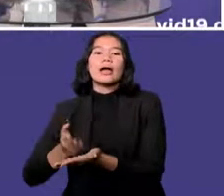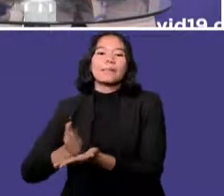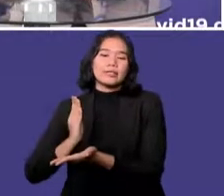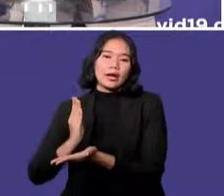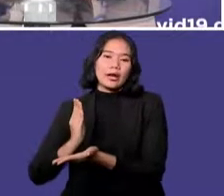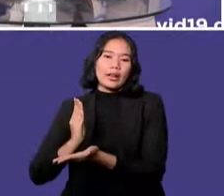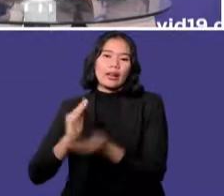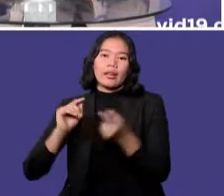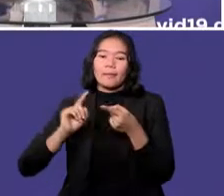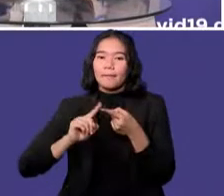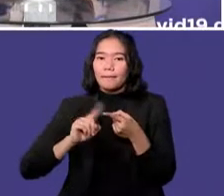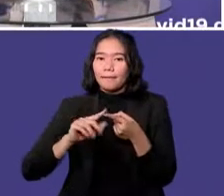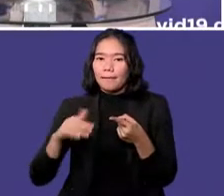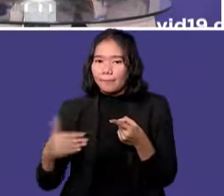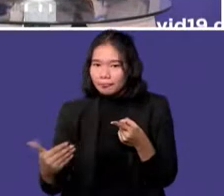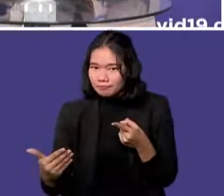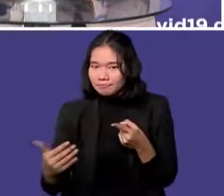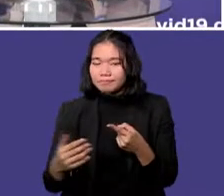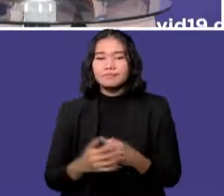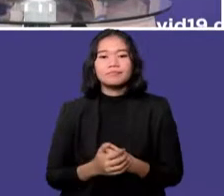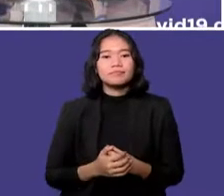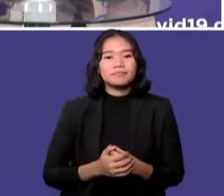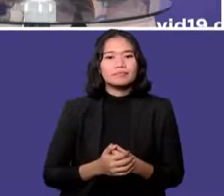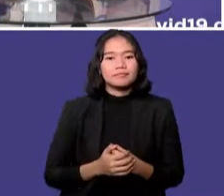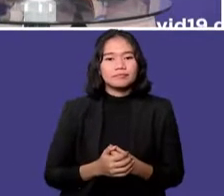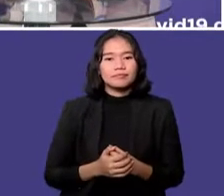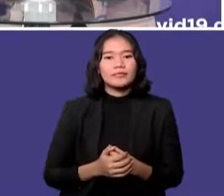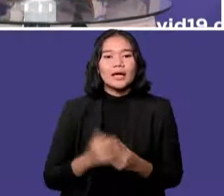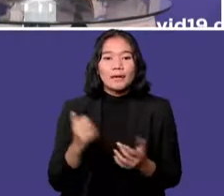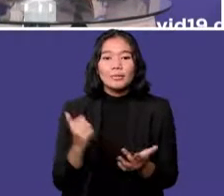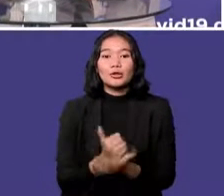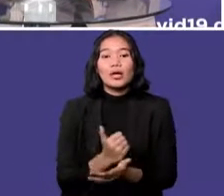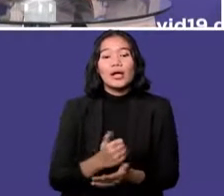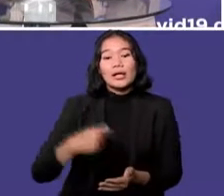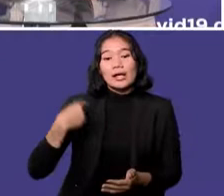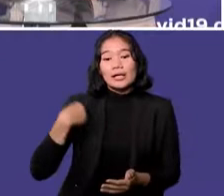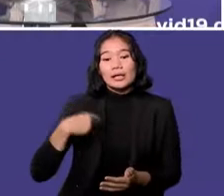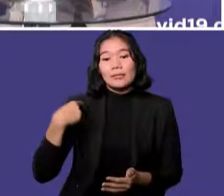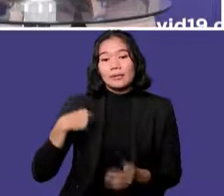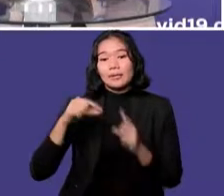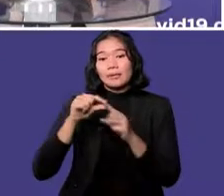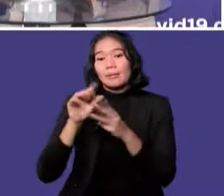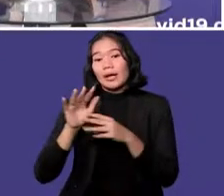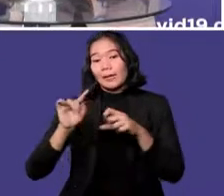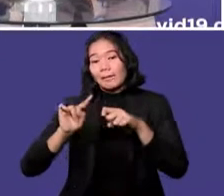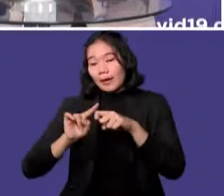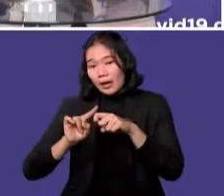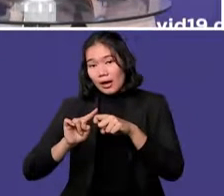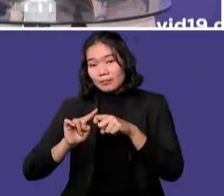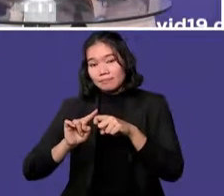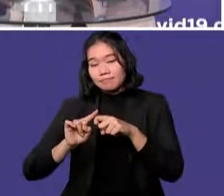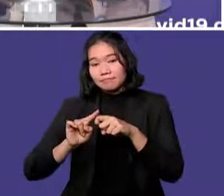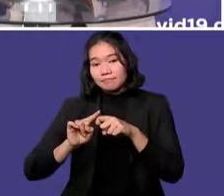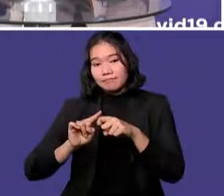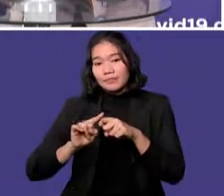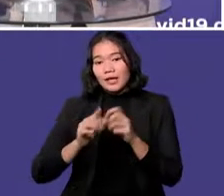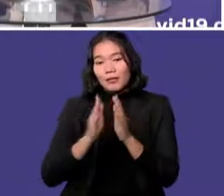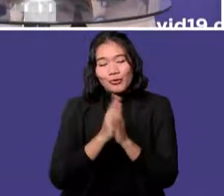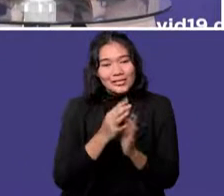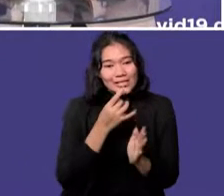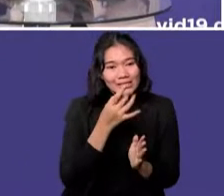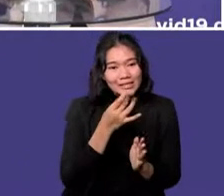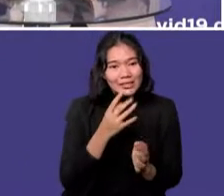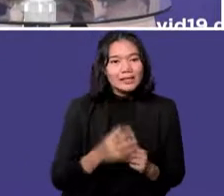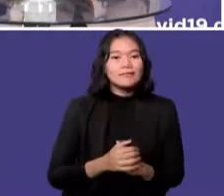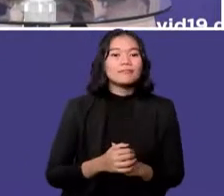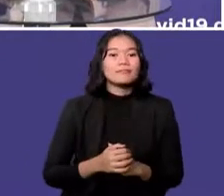kebijakan-kebijakannya, yaitu selanjutnya ya, kebetulan Kementerian Koordinator Bidang Pembangunan Manusia dan Kebudayaan, mohon izin ya Mbak Kiki,